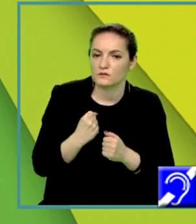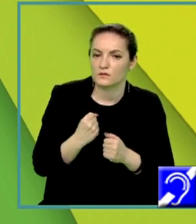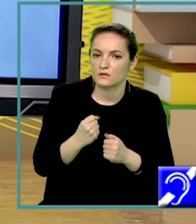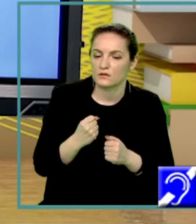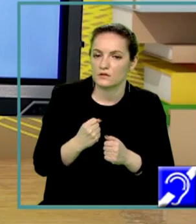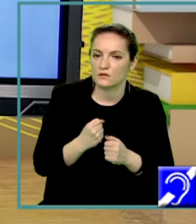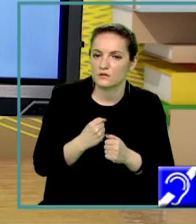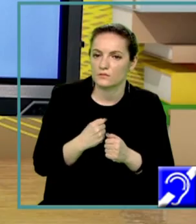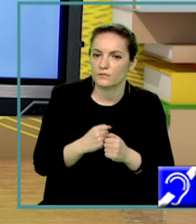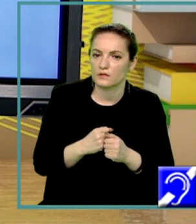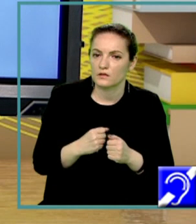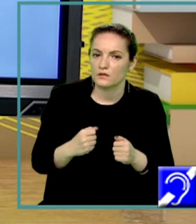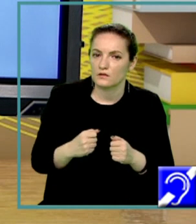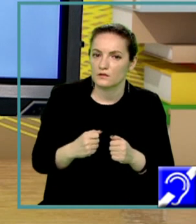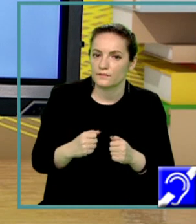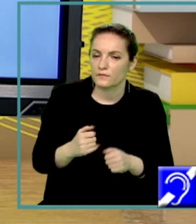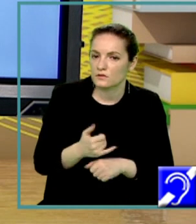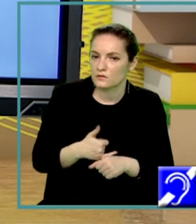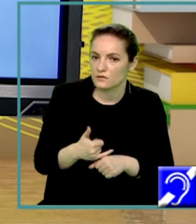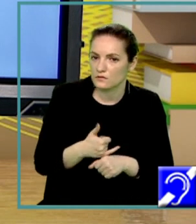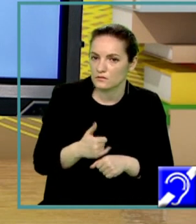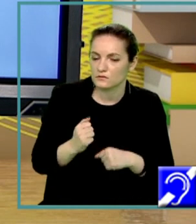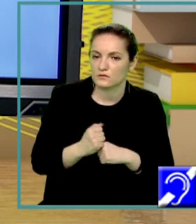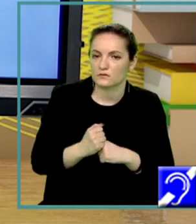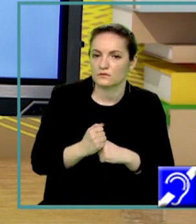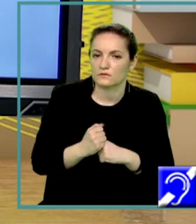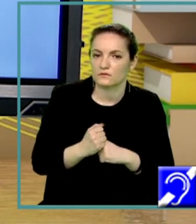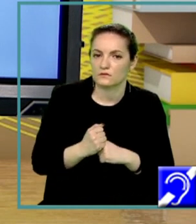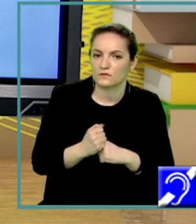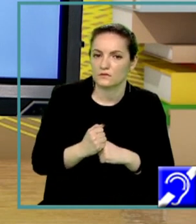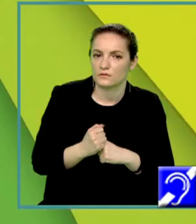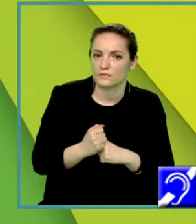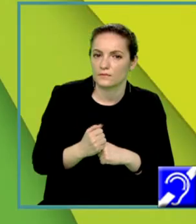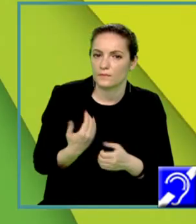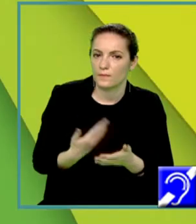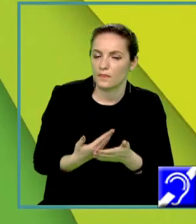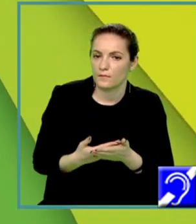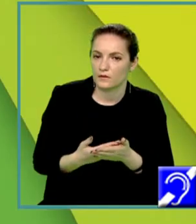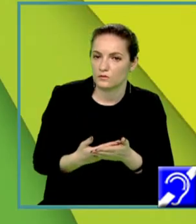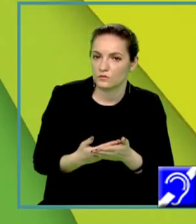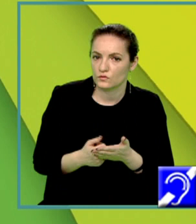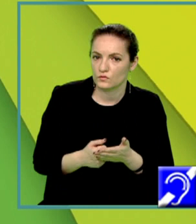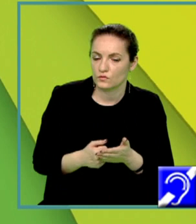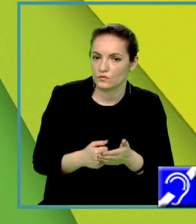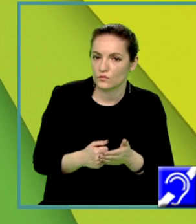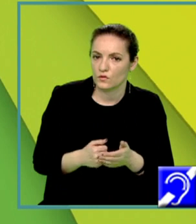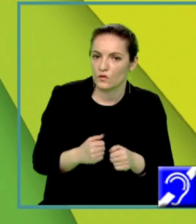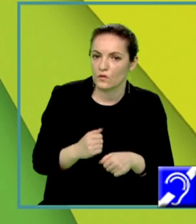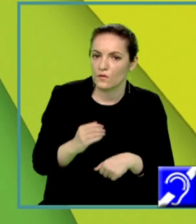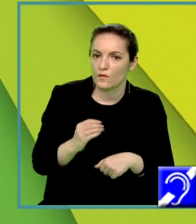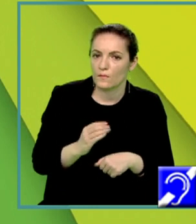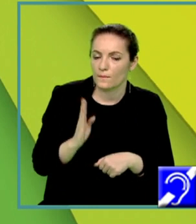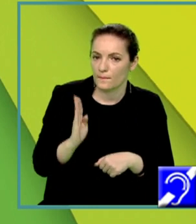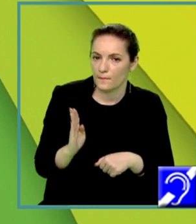C. Se observă pe grafic și am observat încă de la punctul A, pentru cerința de la punctul B,